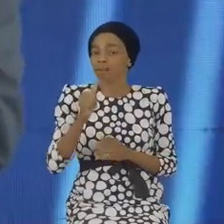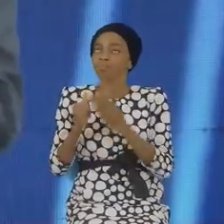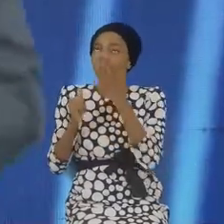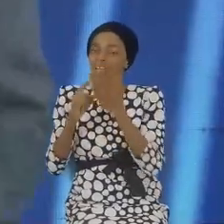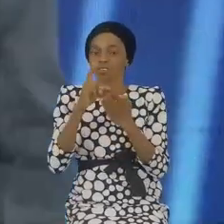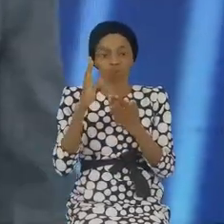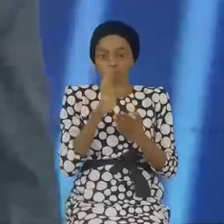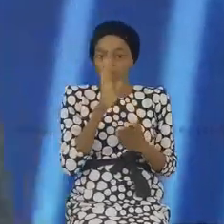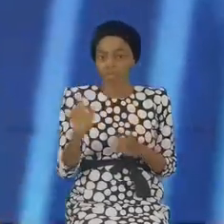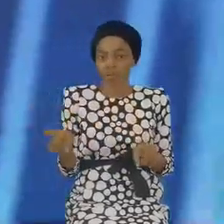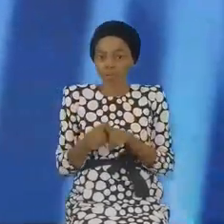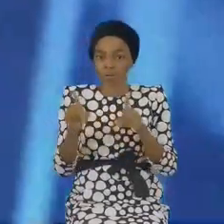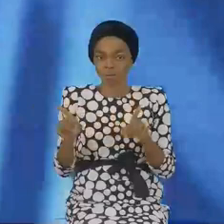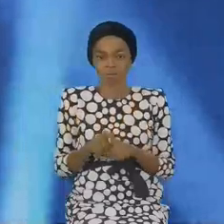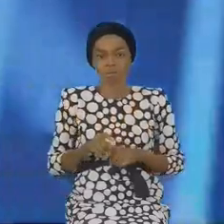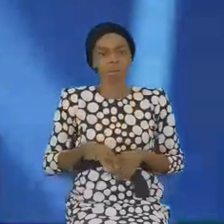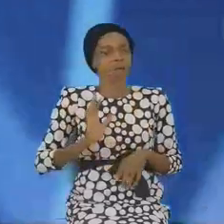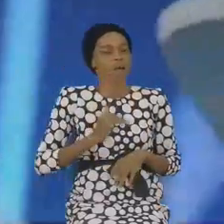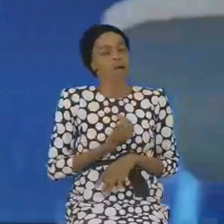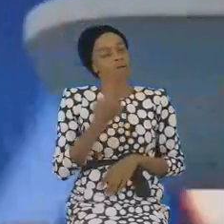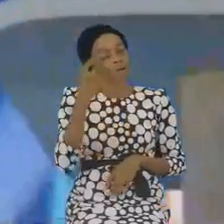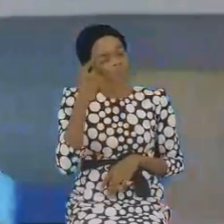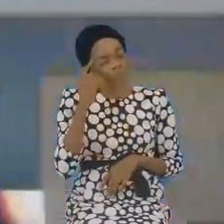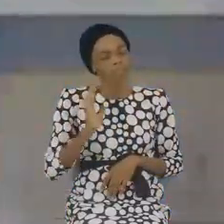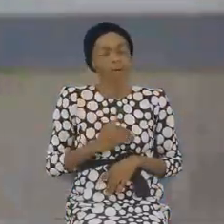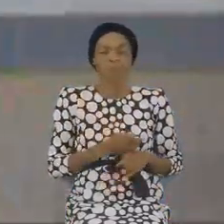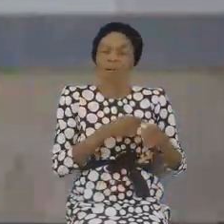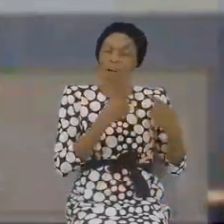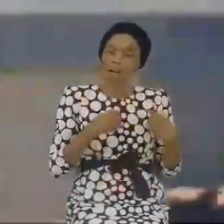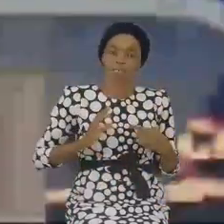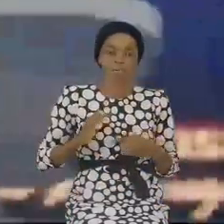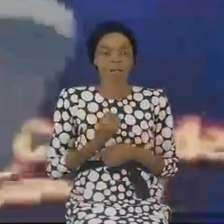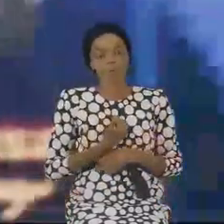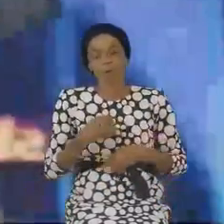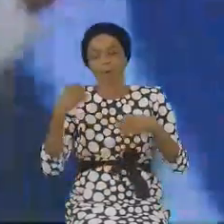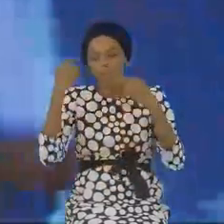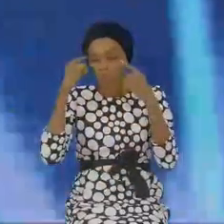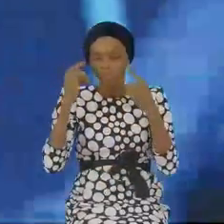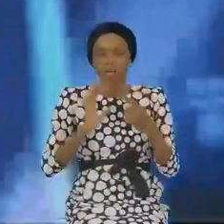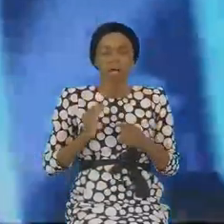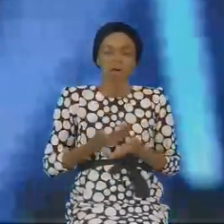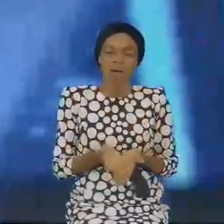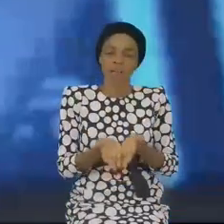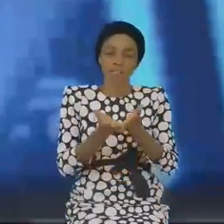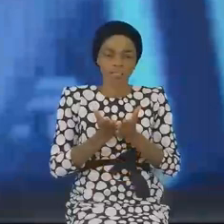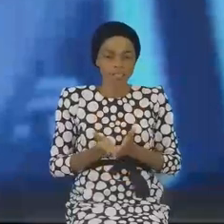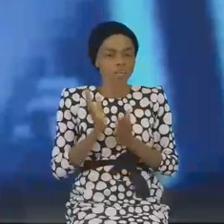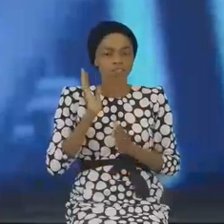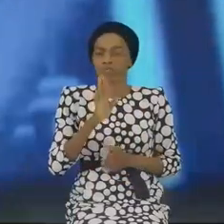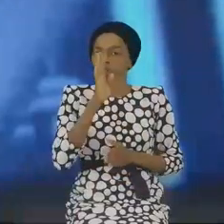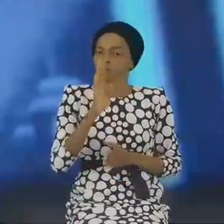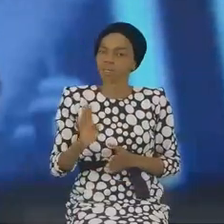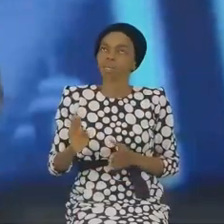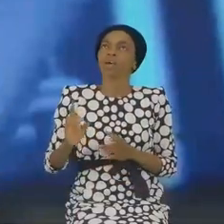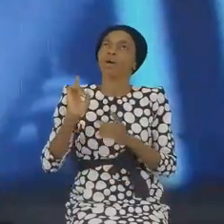aussi. Notre esprit, notre cœur, notre intention, notre motivation doivent être toujours vers